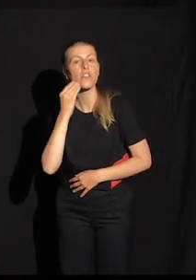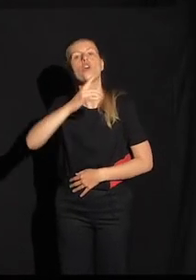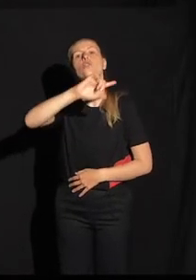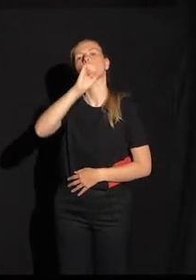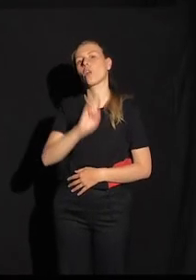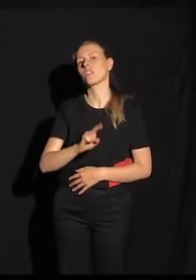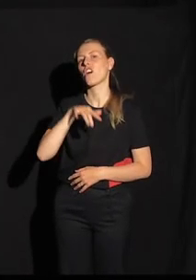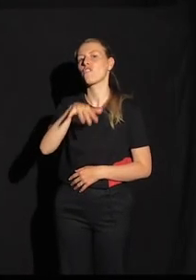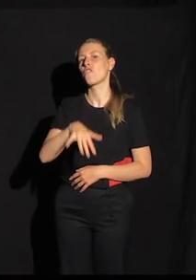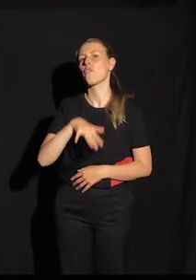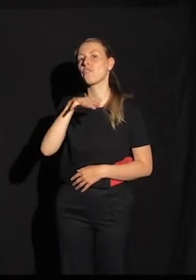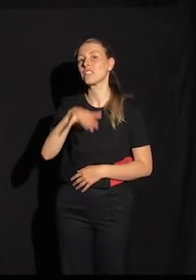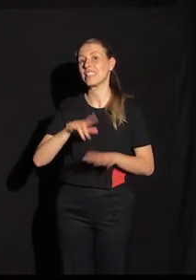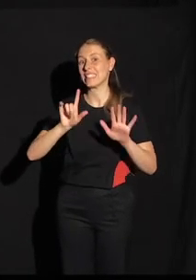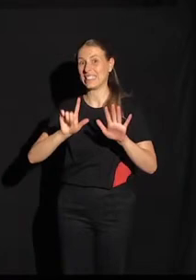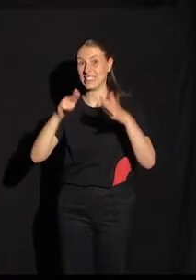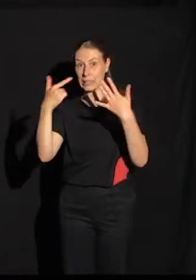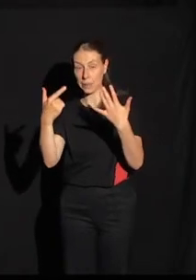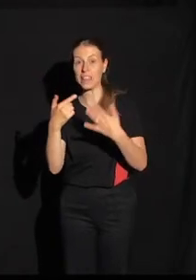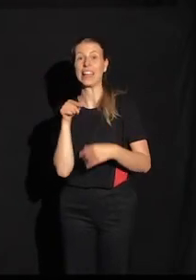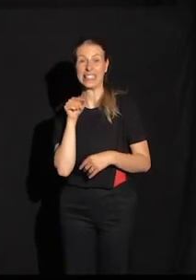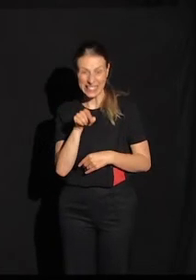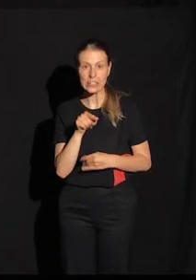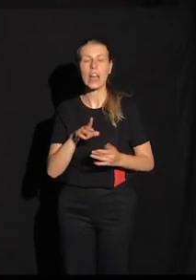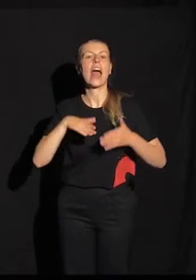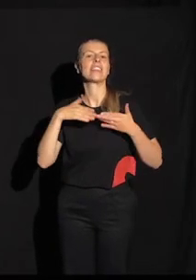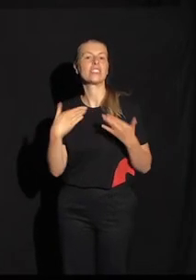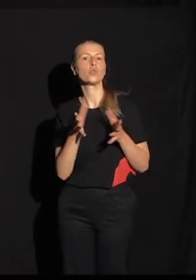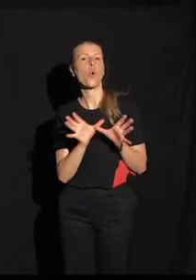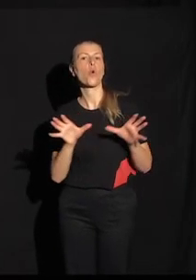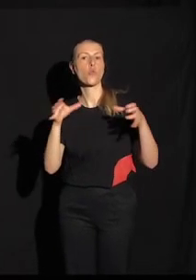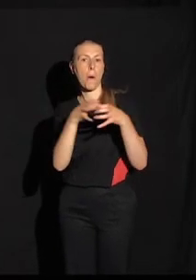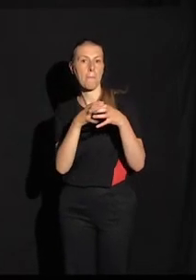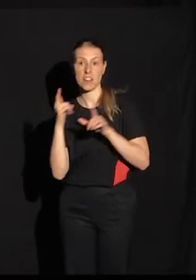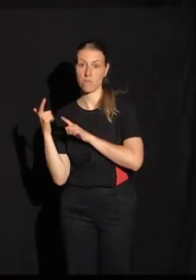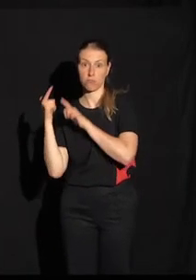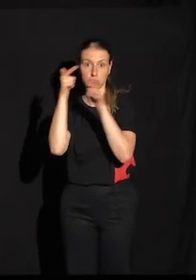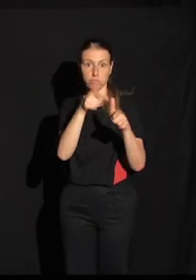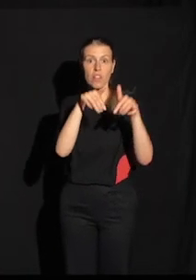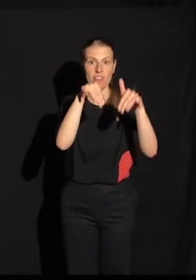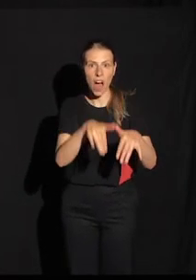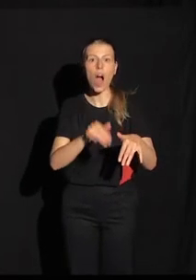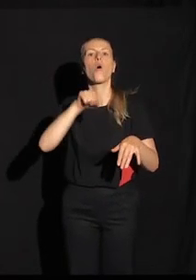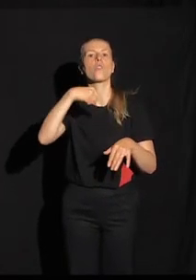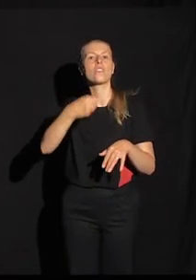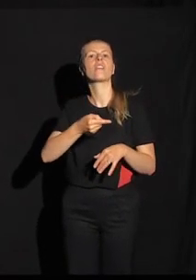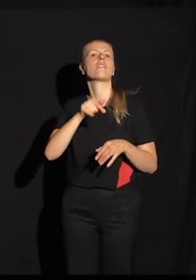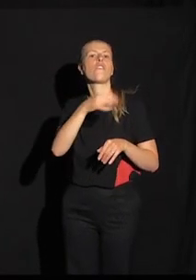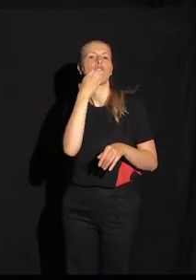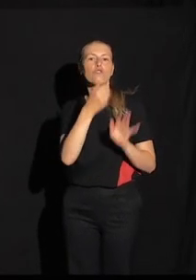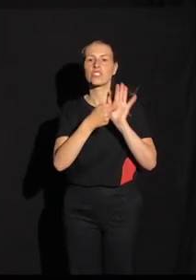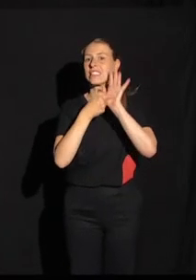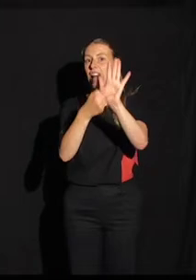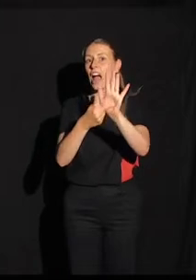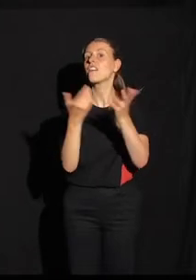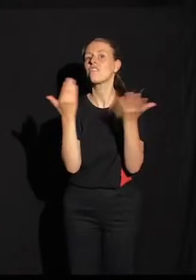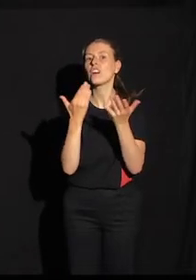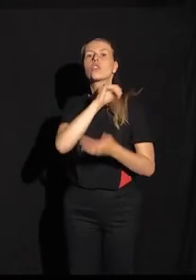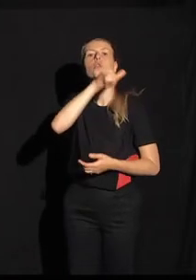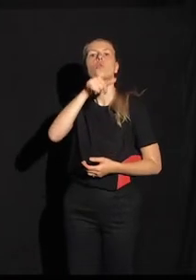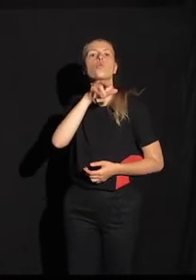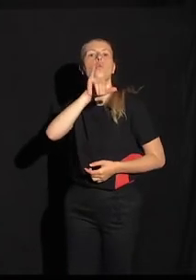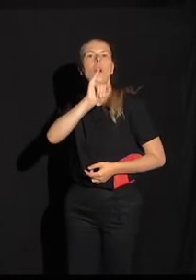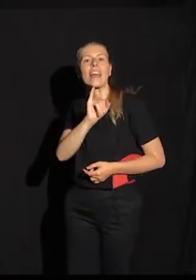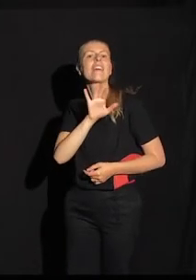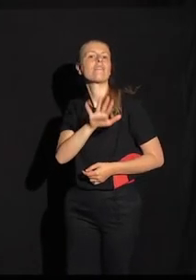Juli, wird die Es ist so Company dort mit ihrem Stück Juri, der Traum vom Fliegen, auch vertreten sein. Und